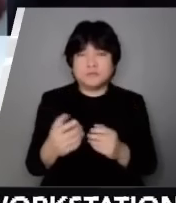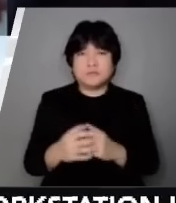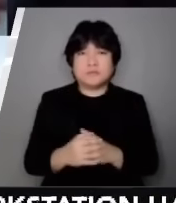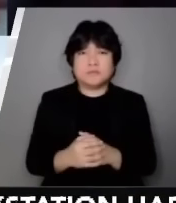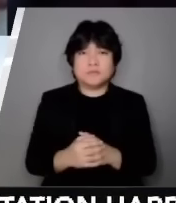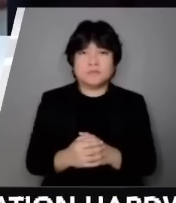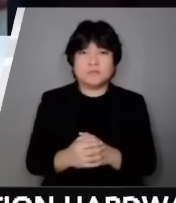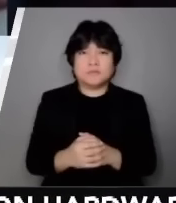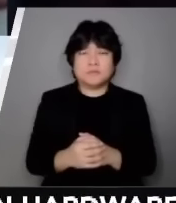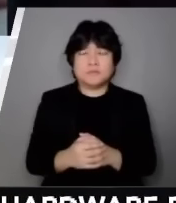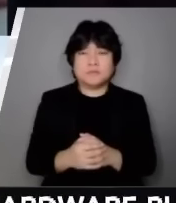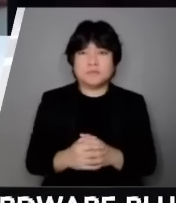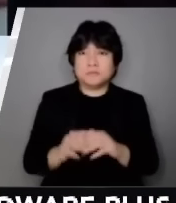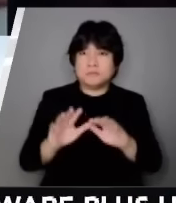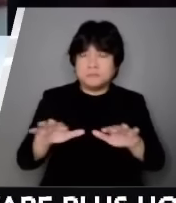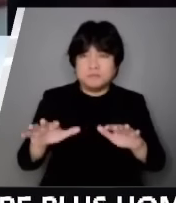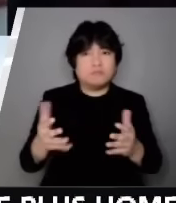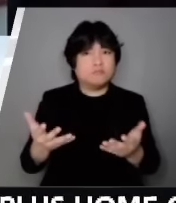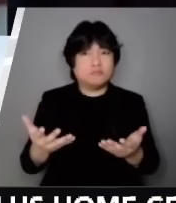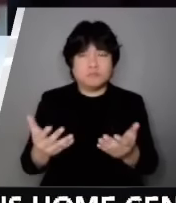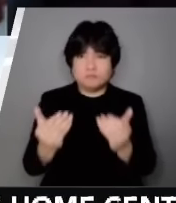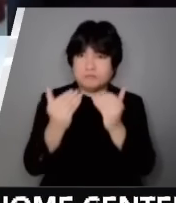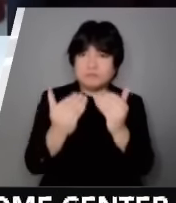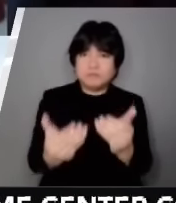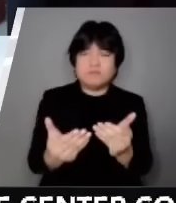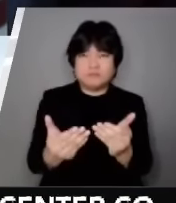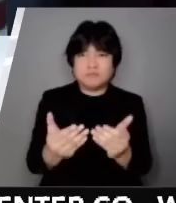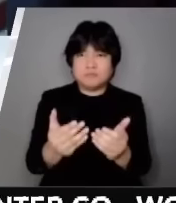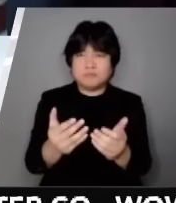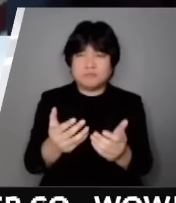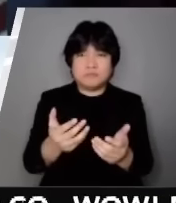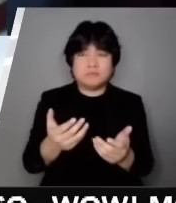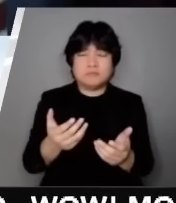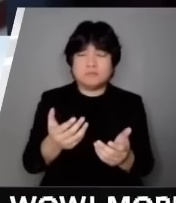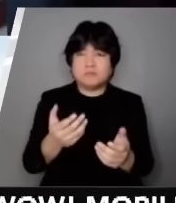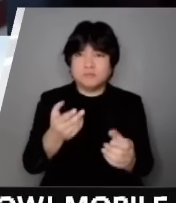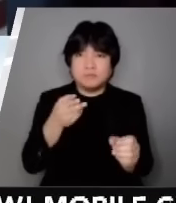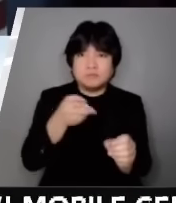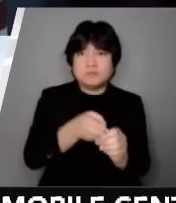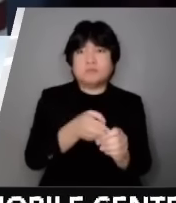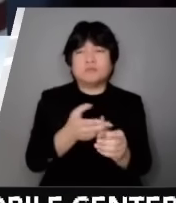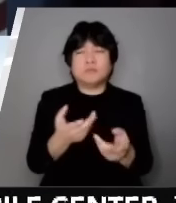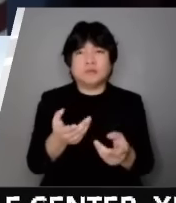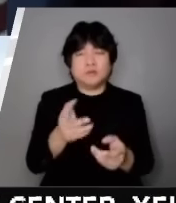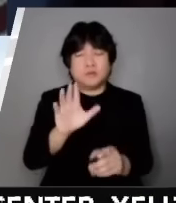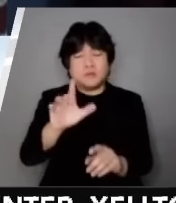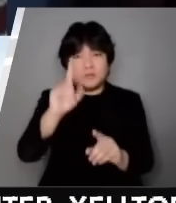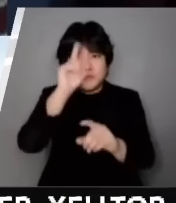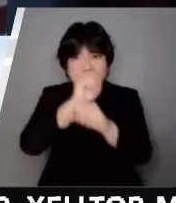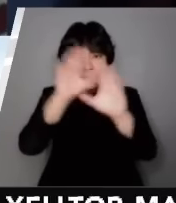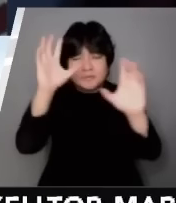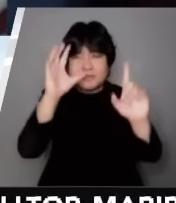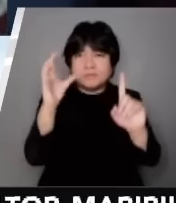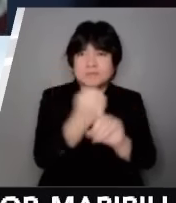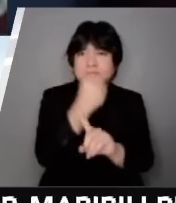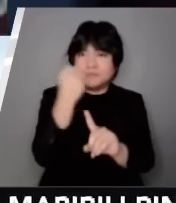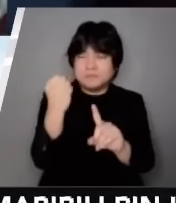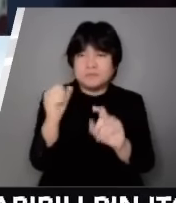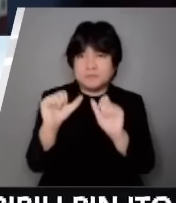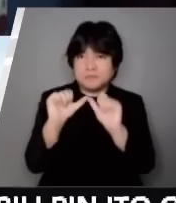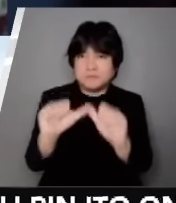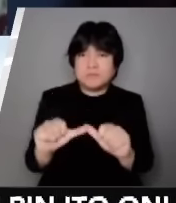huwag nyo pong pigilan yung sarili ninyo, huwag nyo pigilan na abutin ang pangarap ninyo. Lagi nyo pong